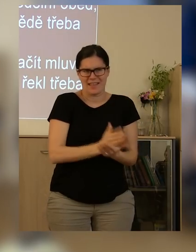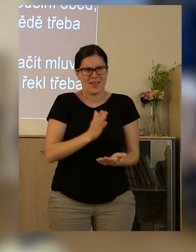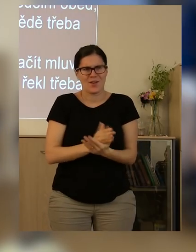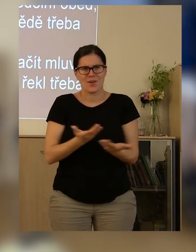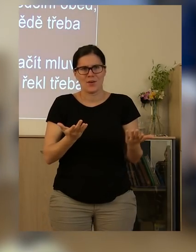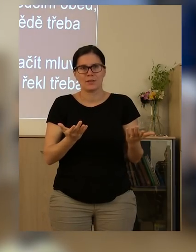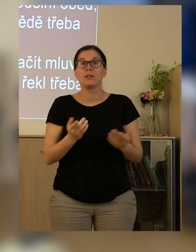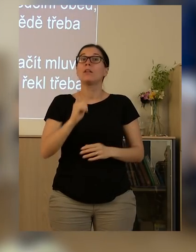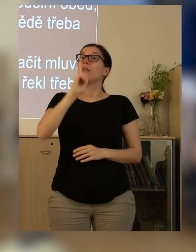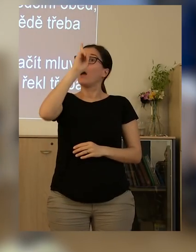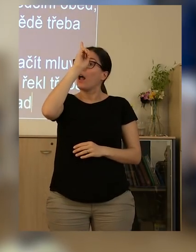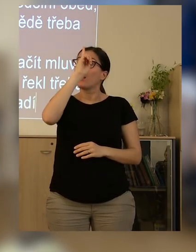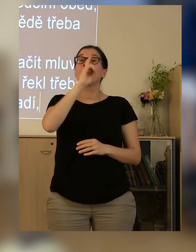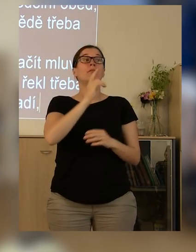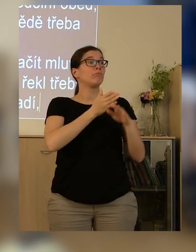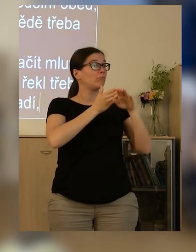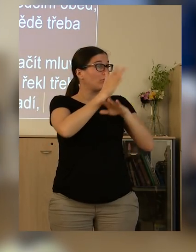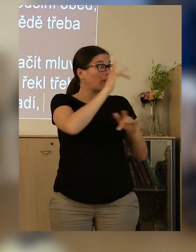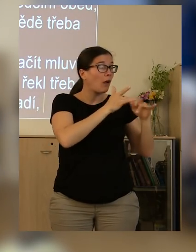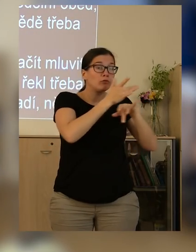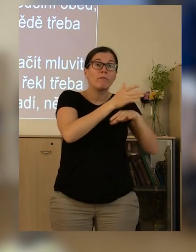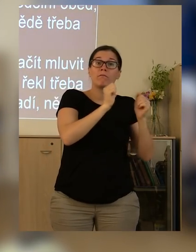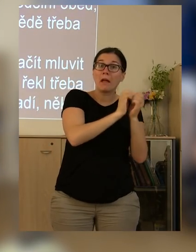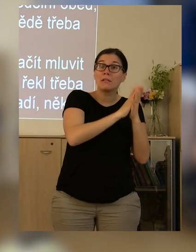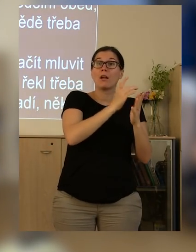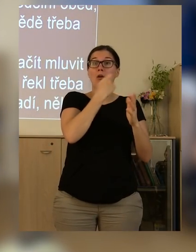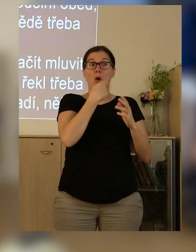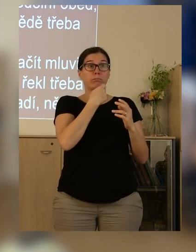Přitom vůbec nevadí někde mezi